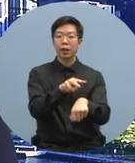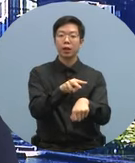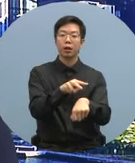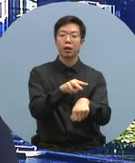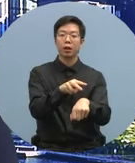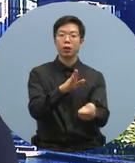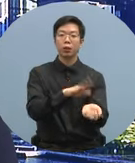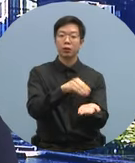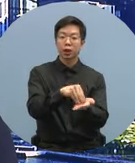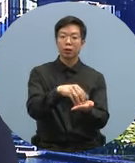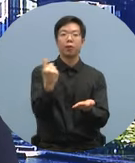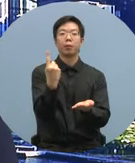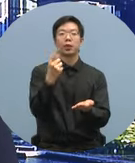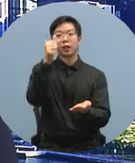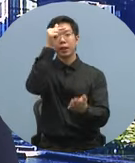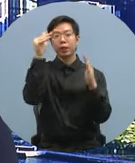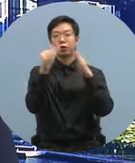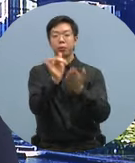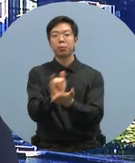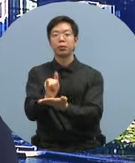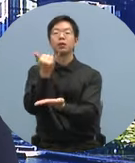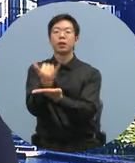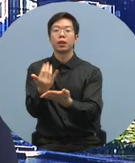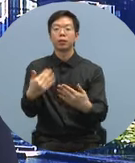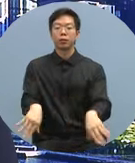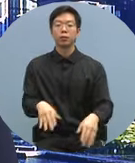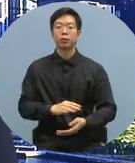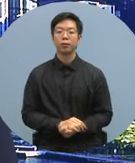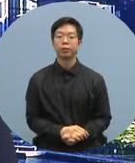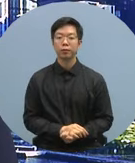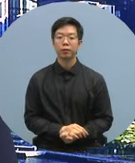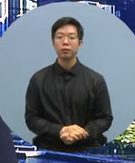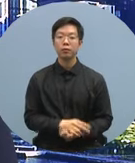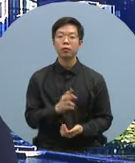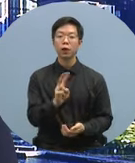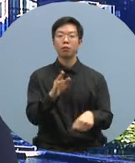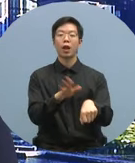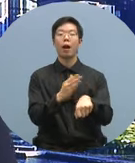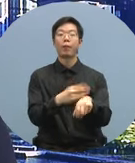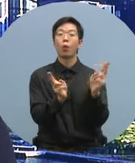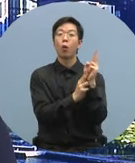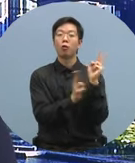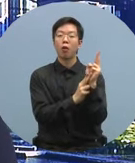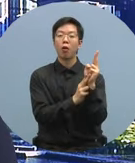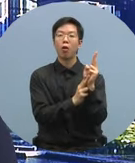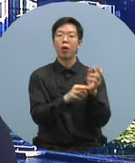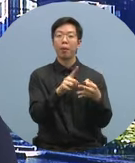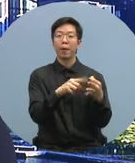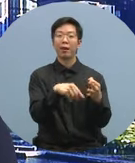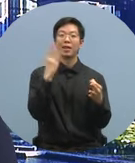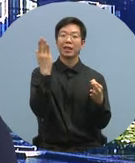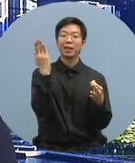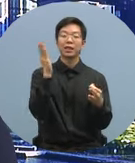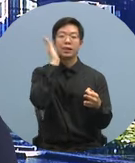已經好快就入咗醫院過咗身嘅。咁佢就係、是、都係咁啱住咗喺旺角維景酒店嘅，其實